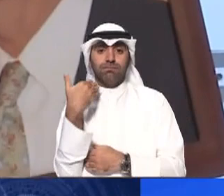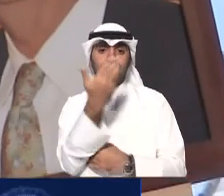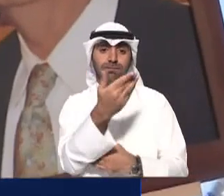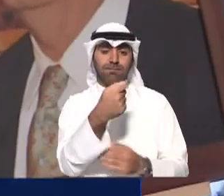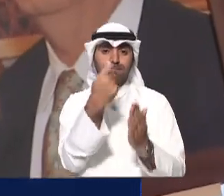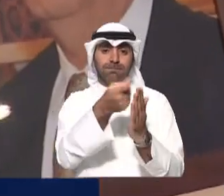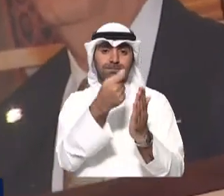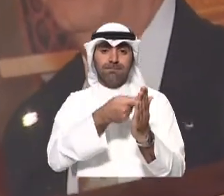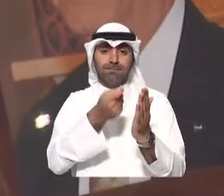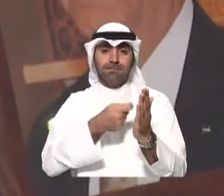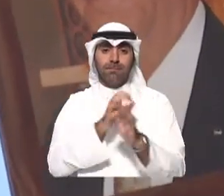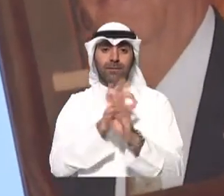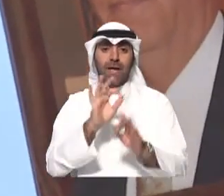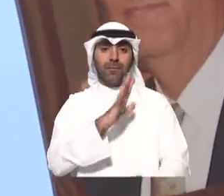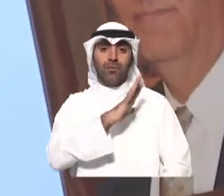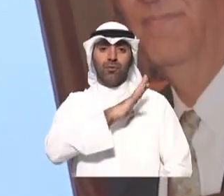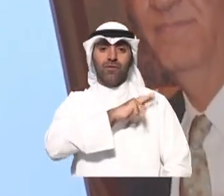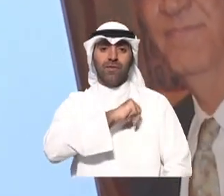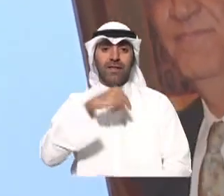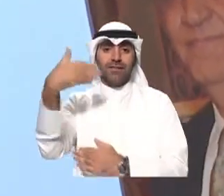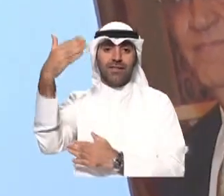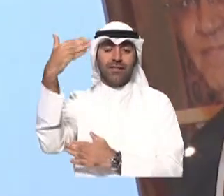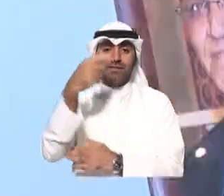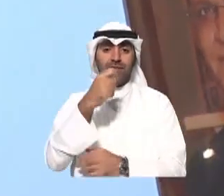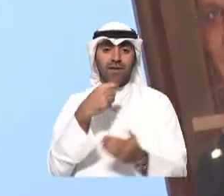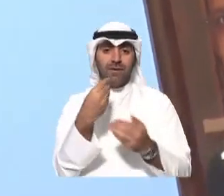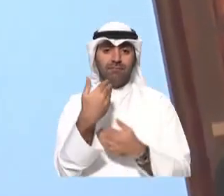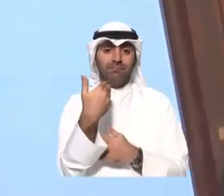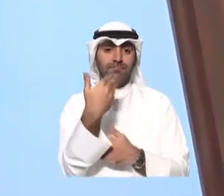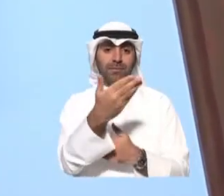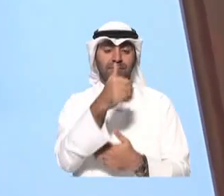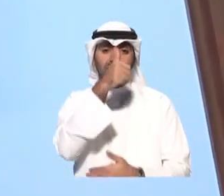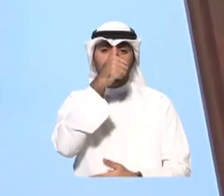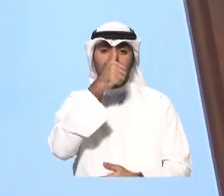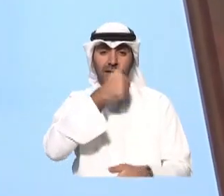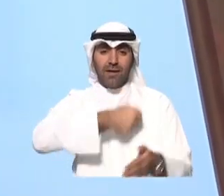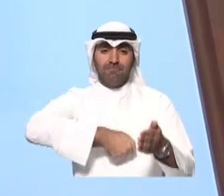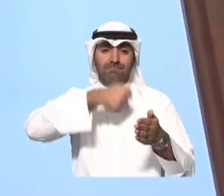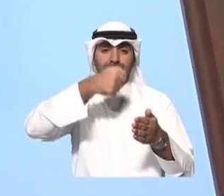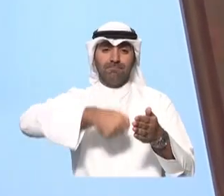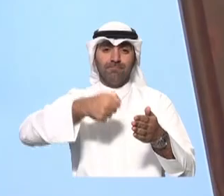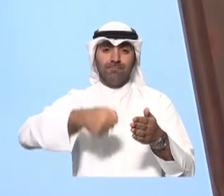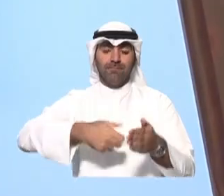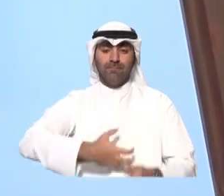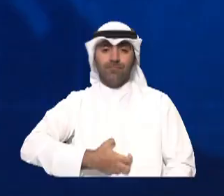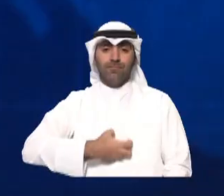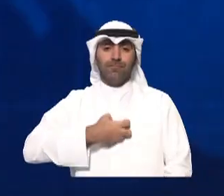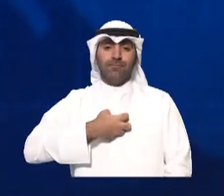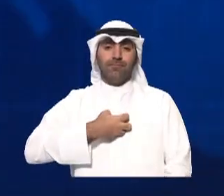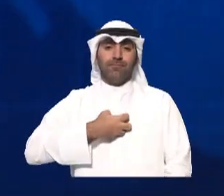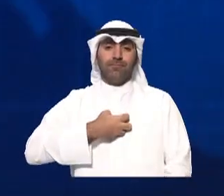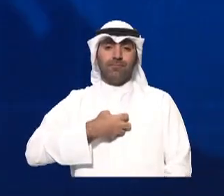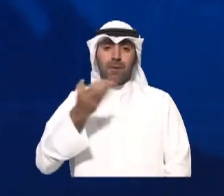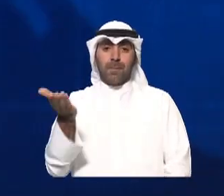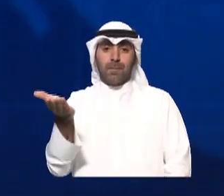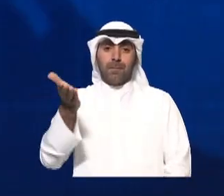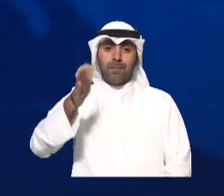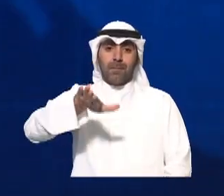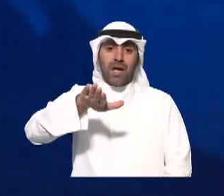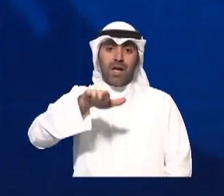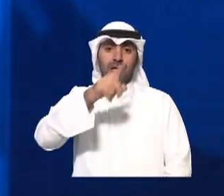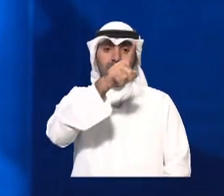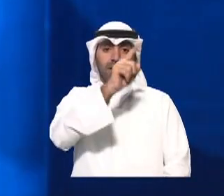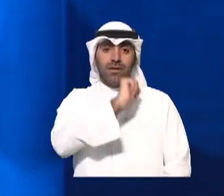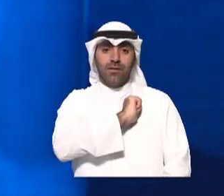فلسطين لدى الكويت عن خالص مشاعر العزاء وصادق المواساة بهذا المصب، مستذكرا مناقب الفقيد